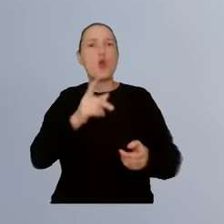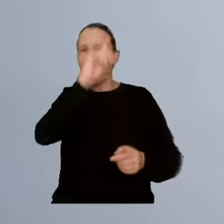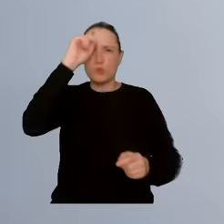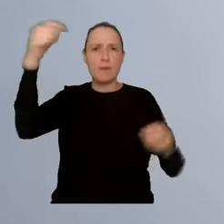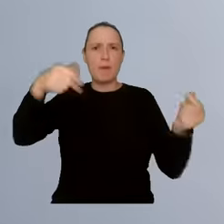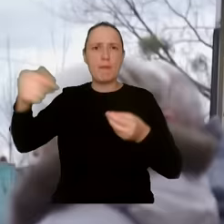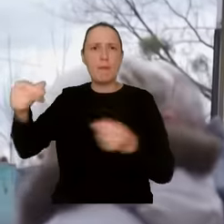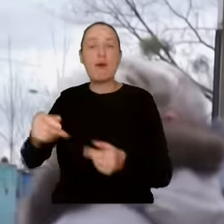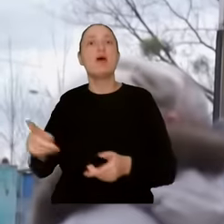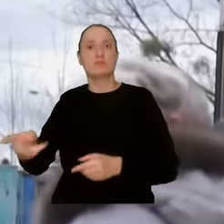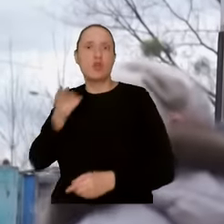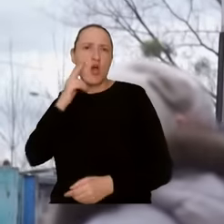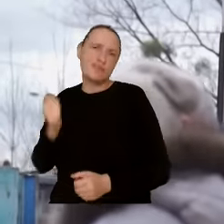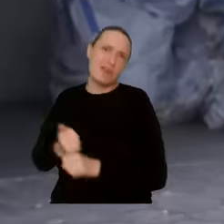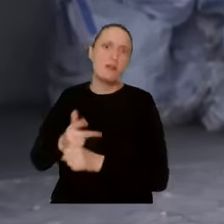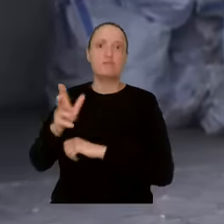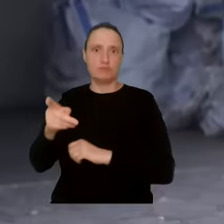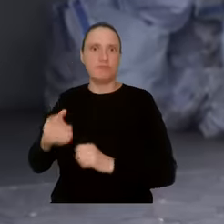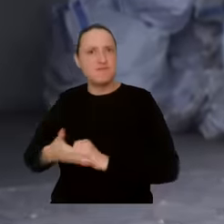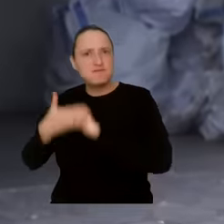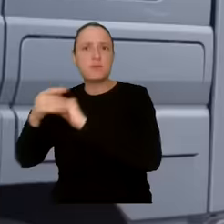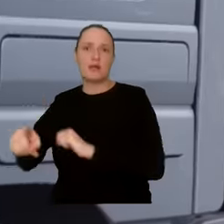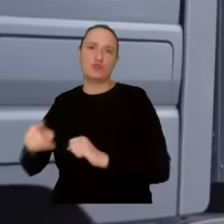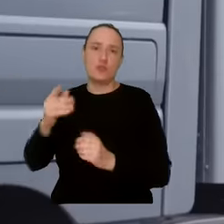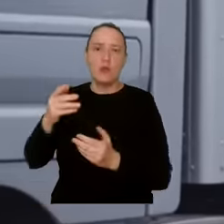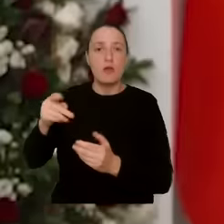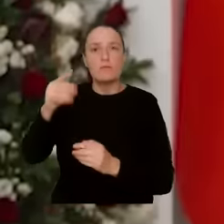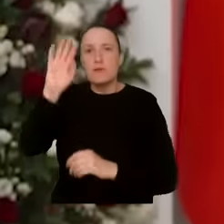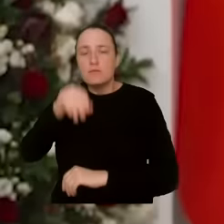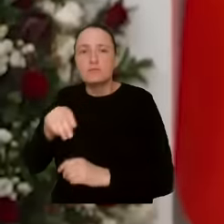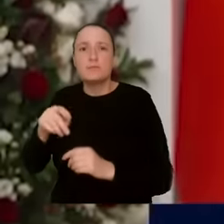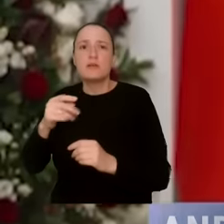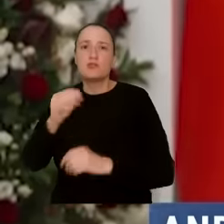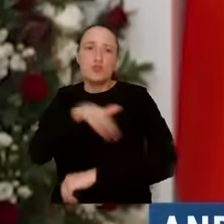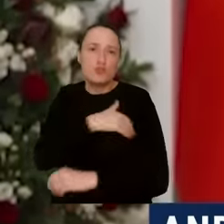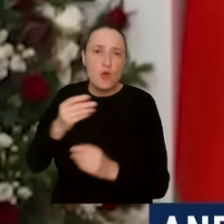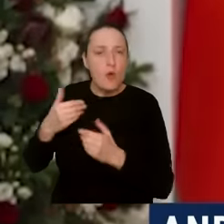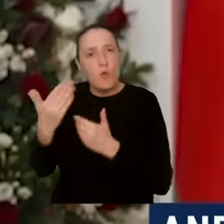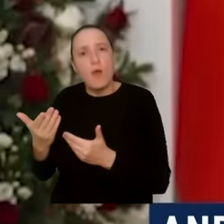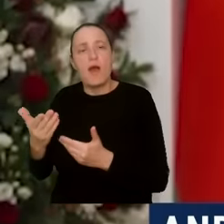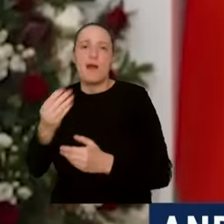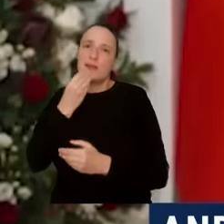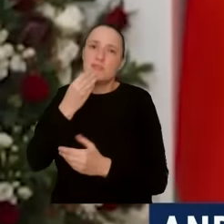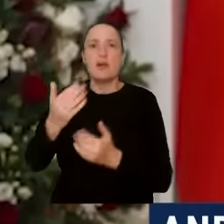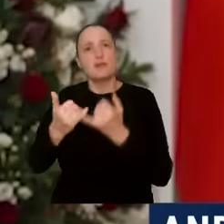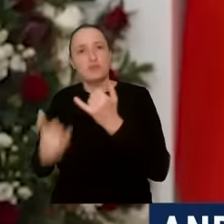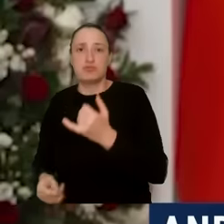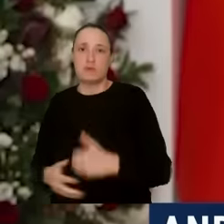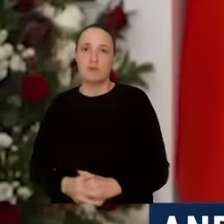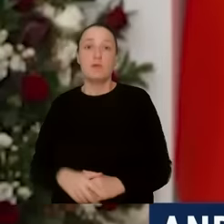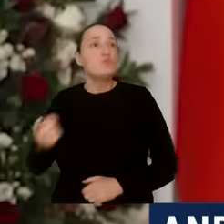ton żywności, artykułów sanitarnych, pomocy dydaktycznych i innego sprzętu. To jest także pokazywanie, że Polska jest.